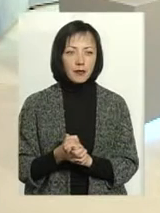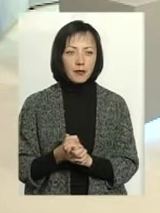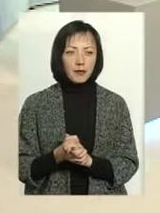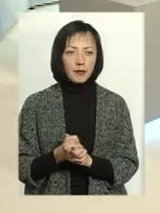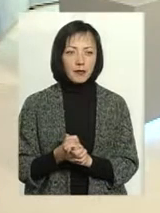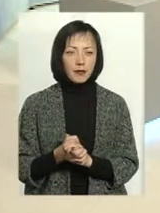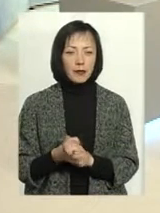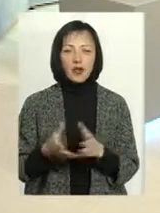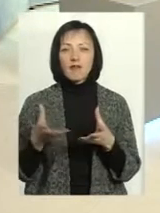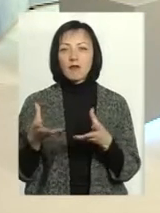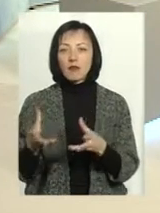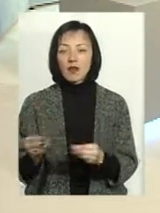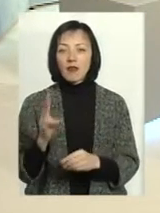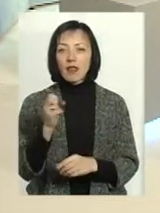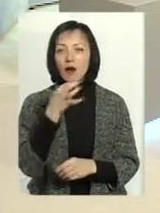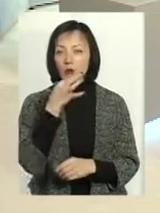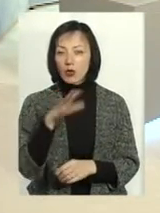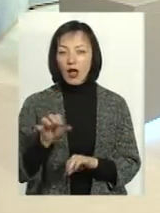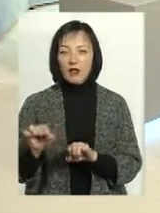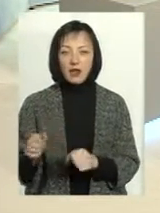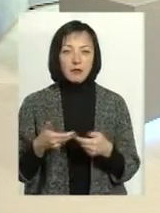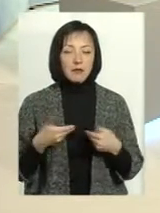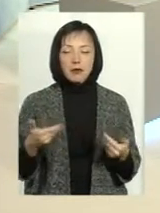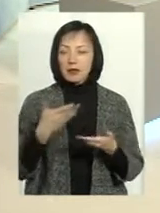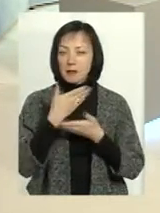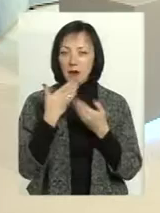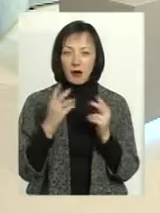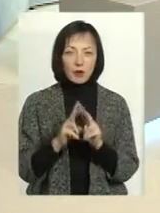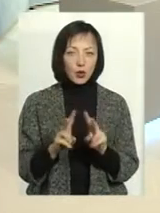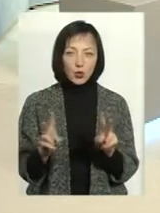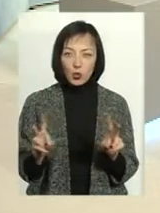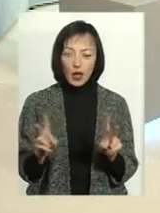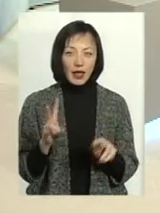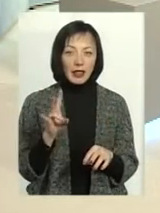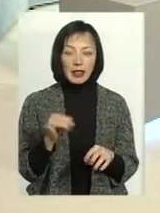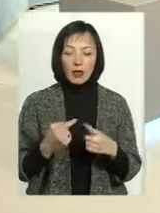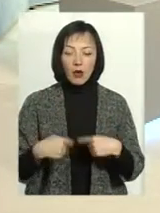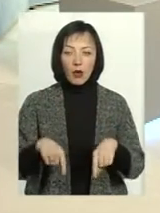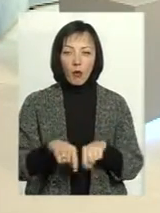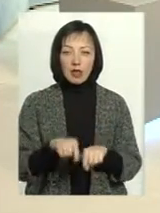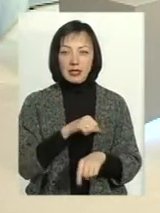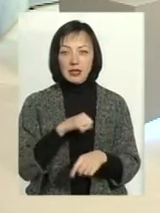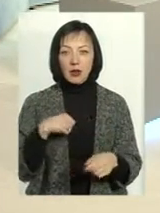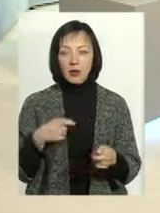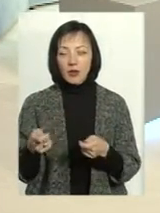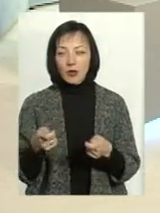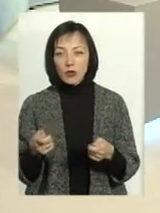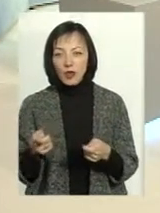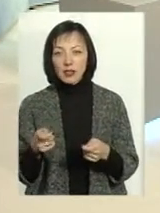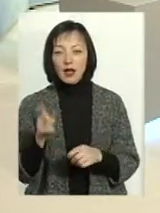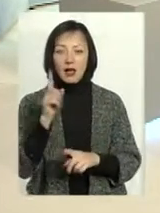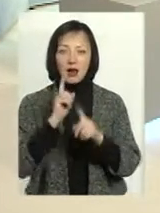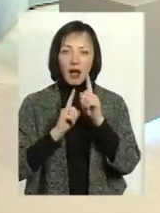Впливу на будь-якого адвоката ми не маємо. Ніхто. Ні. Орган адвокатського самоврядування як рада, ні